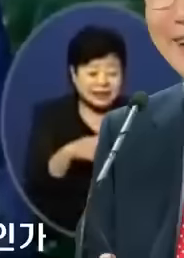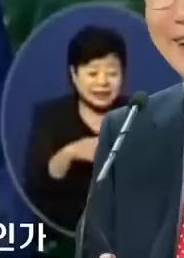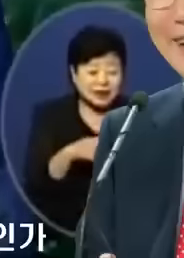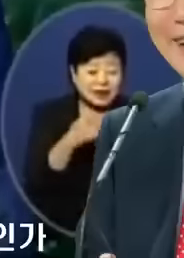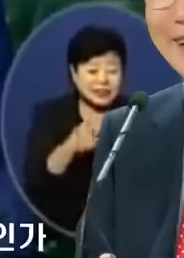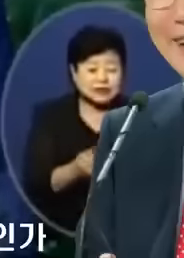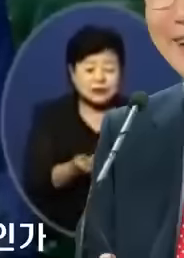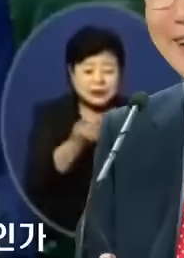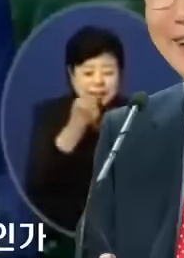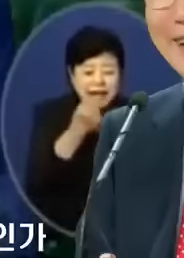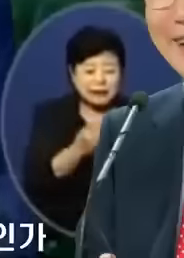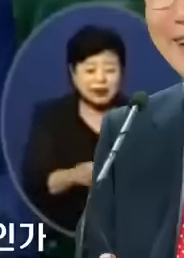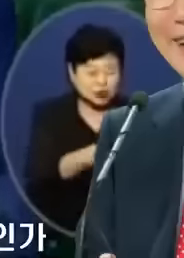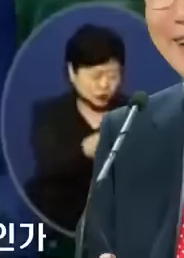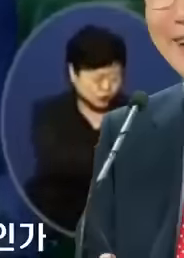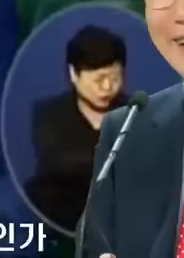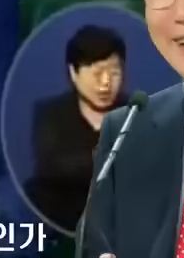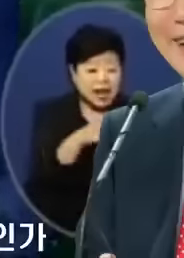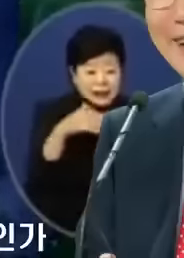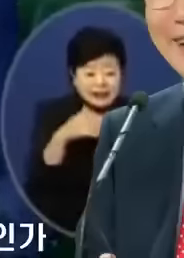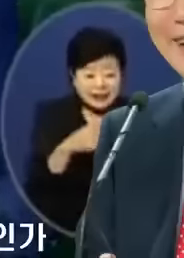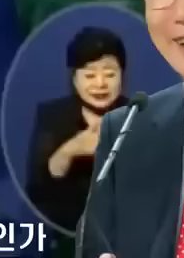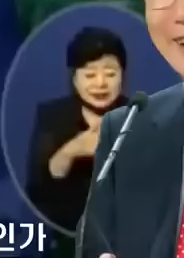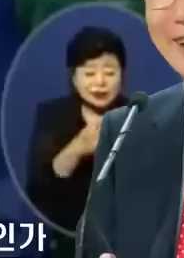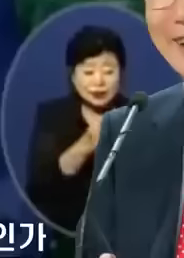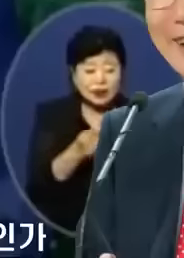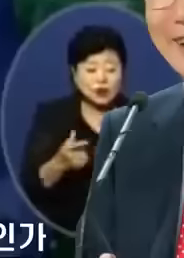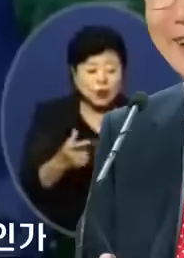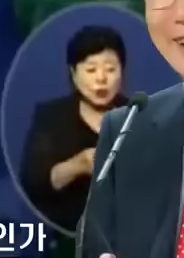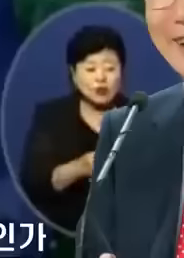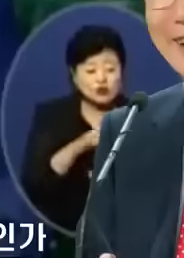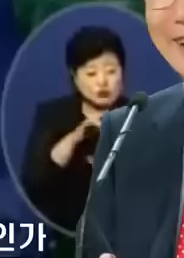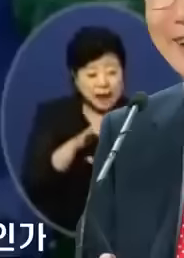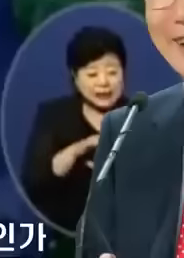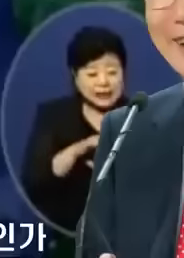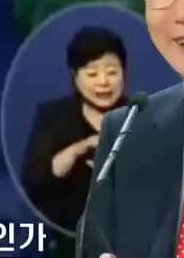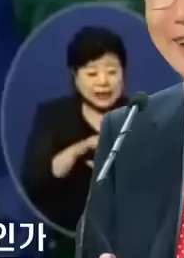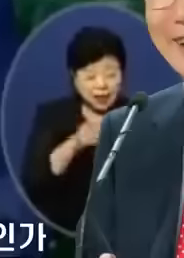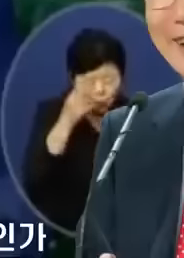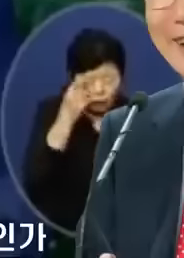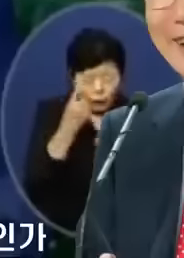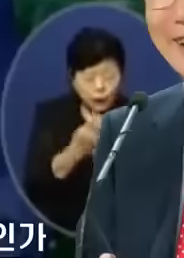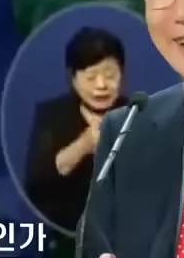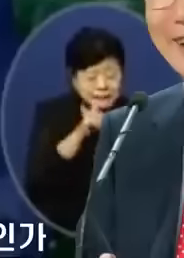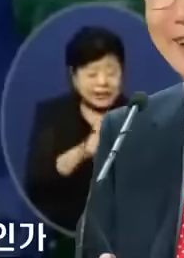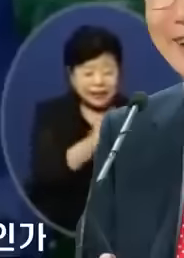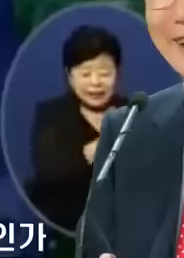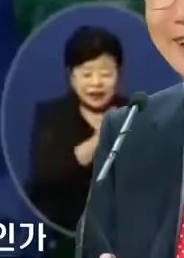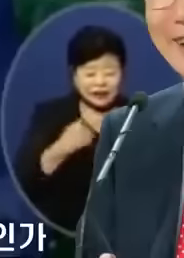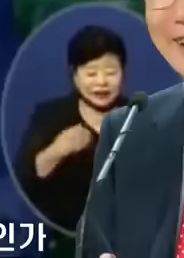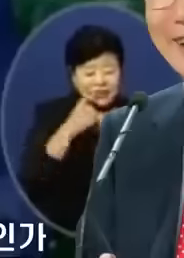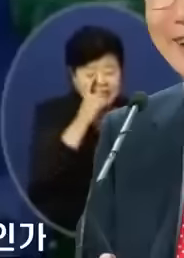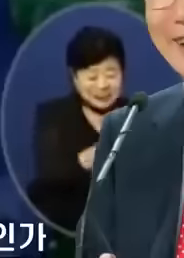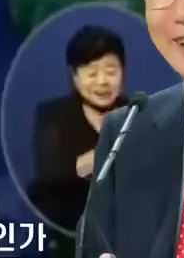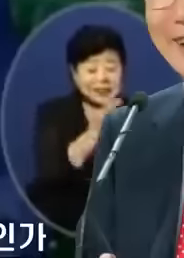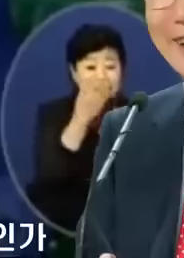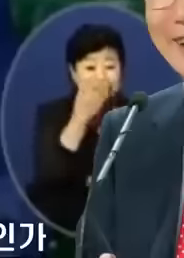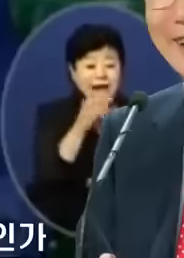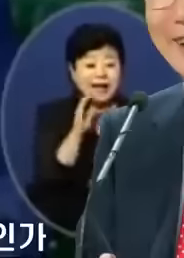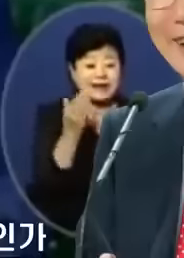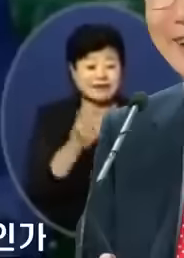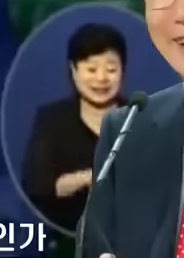생명이 여러분의 접종이 되어서 꼭 같은 원수 마귀와 고통이 다가와도 능력히 이길 수가